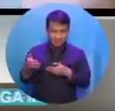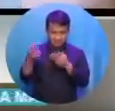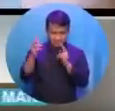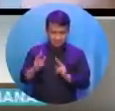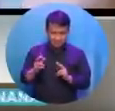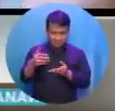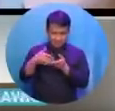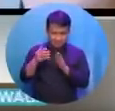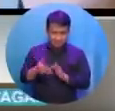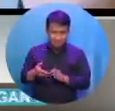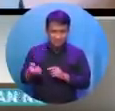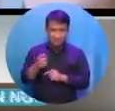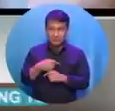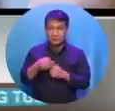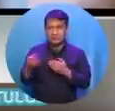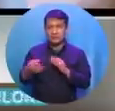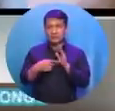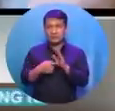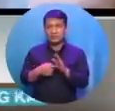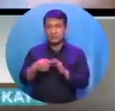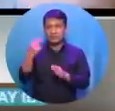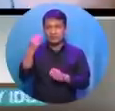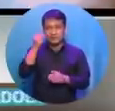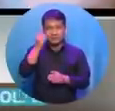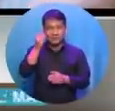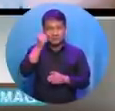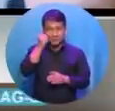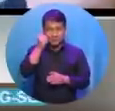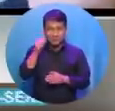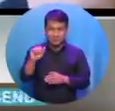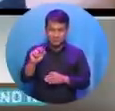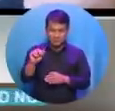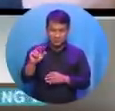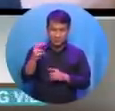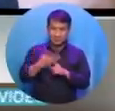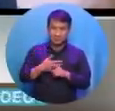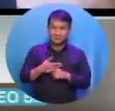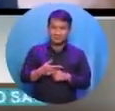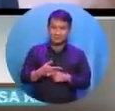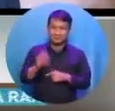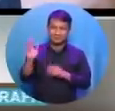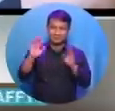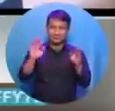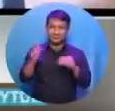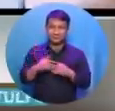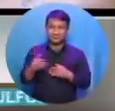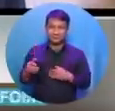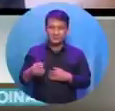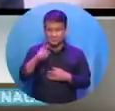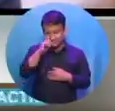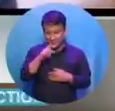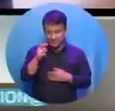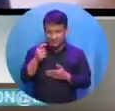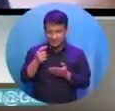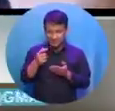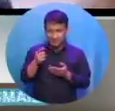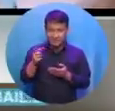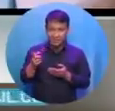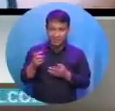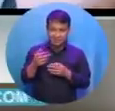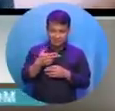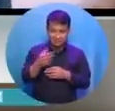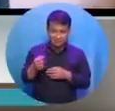student pa. Okay, ang pamangkin mo naman ay si Daryl Sandag, 13 years old. Hello po. Hello. Okay, grade 8 naman.